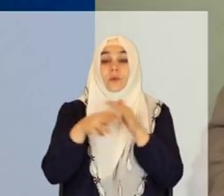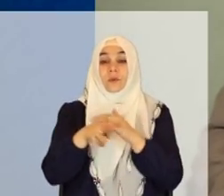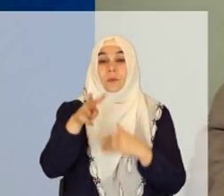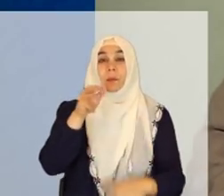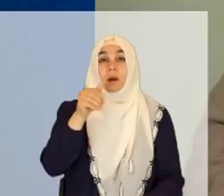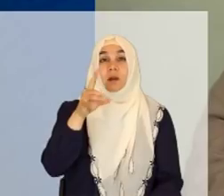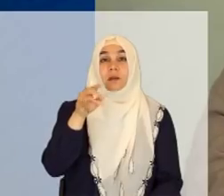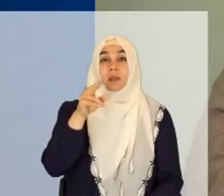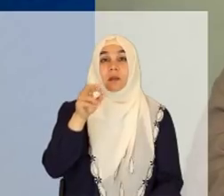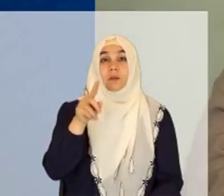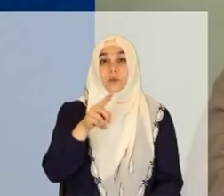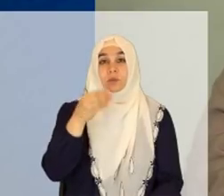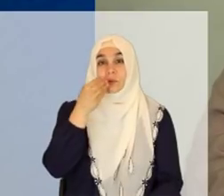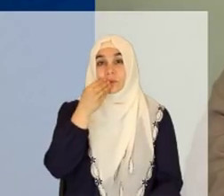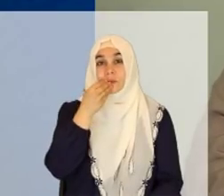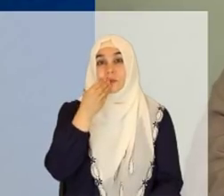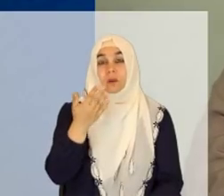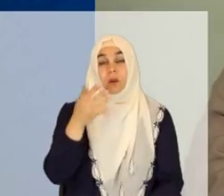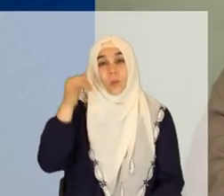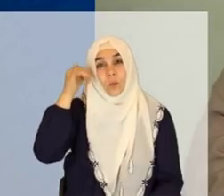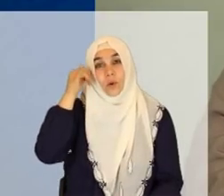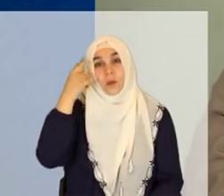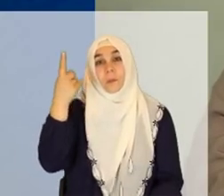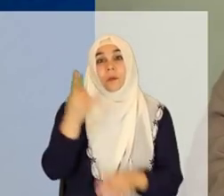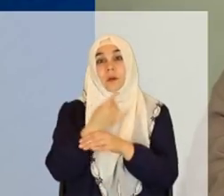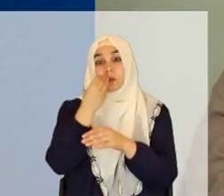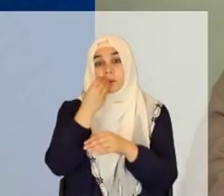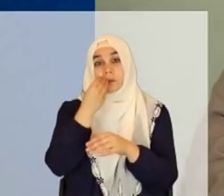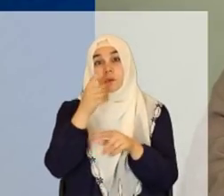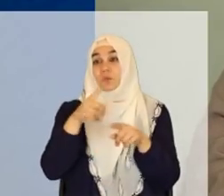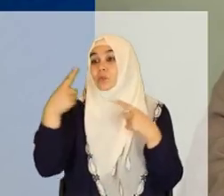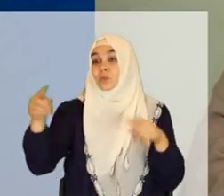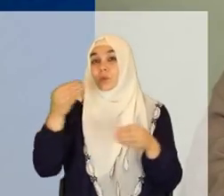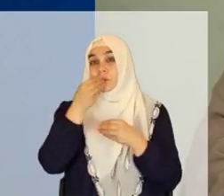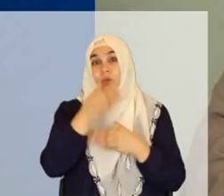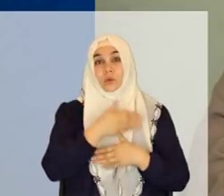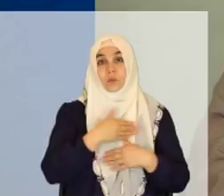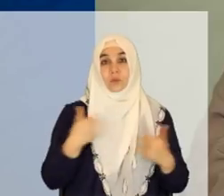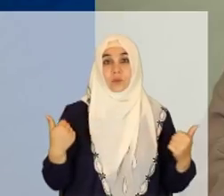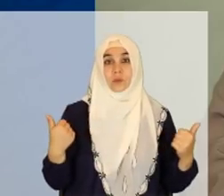narsa uni mol bir yegandan keyin boshqa narsani yemay qo'yar ekan.